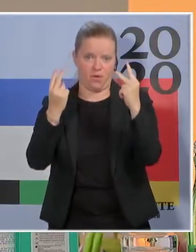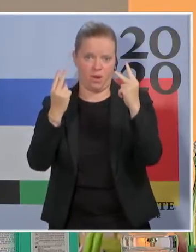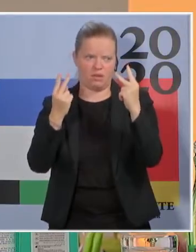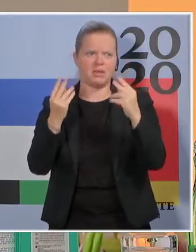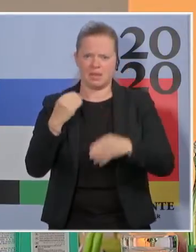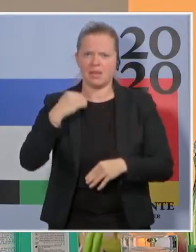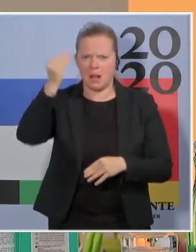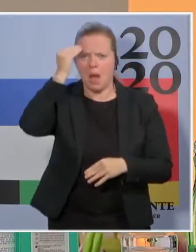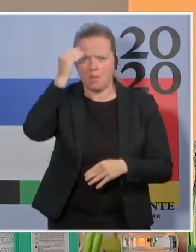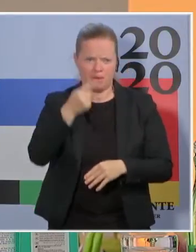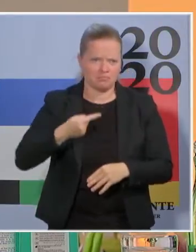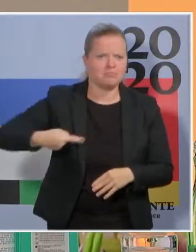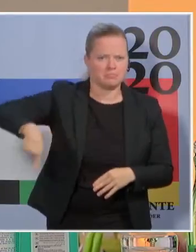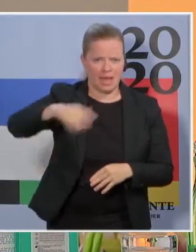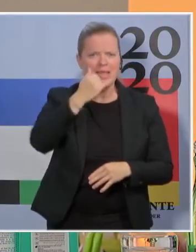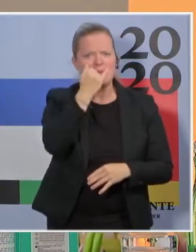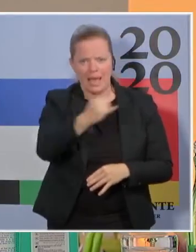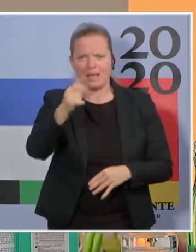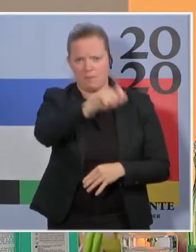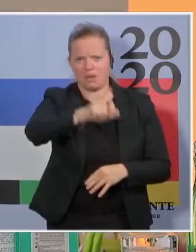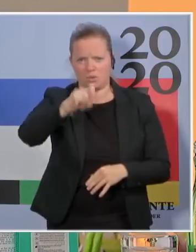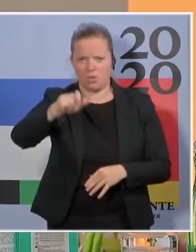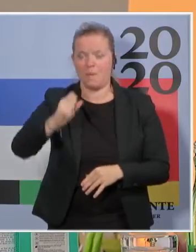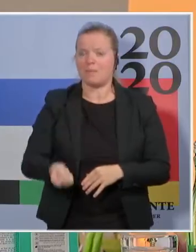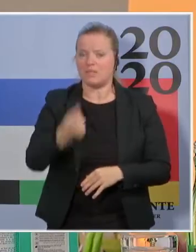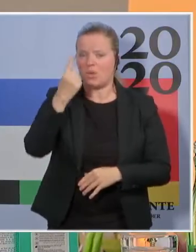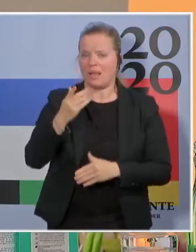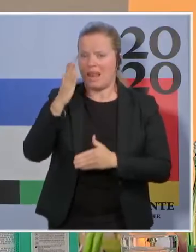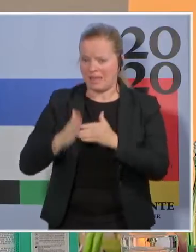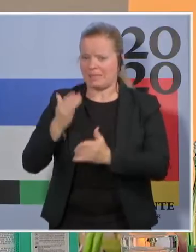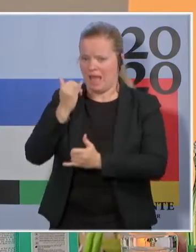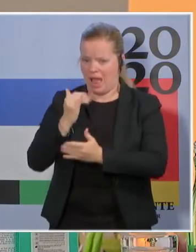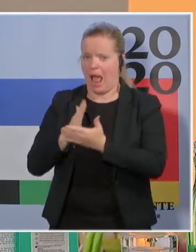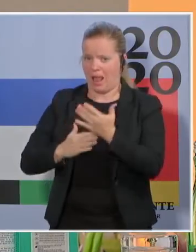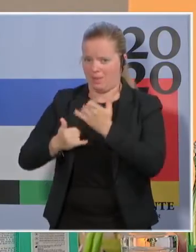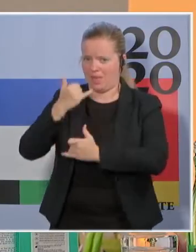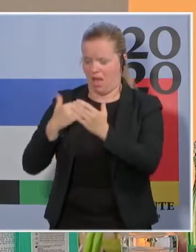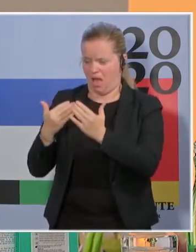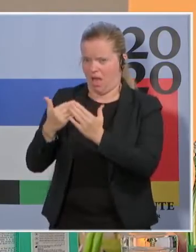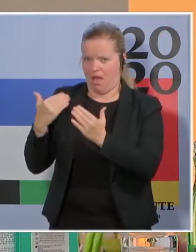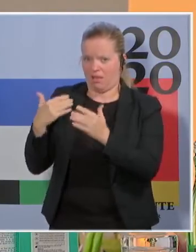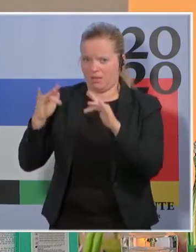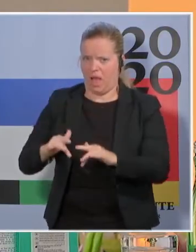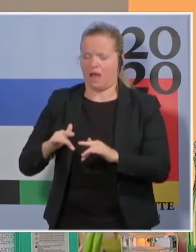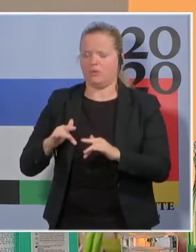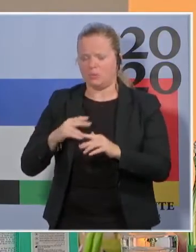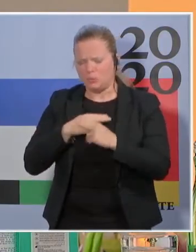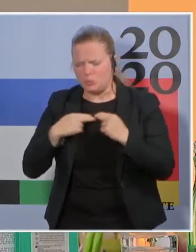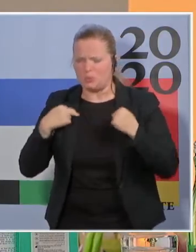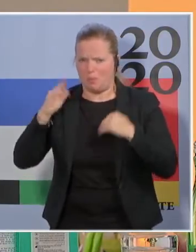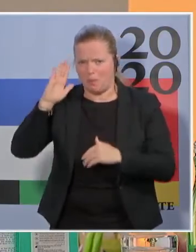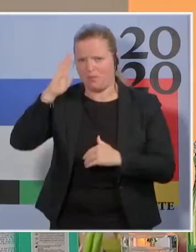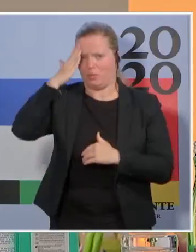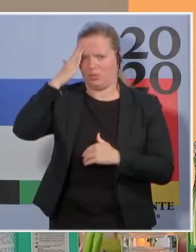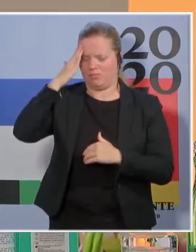ist jedem und jeder von uns gerade im letzten halben Jahr schmerzlich bewusst geworden. Denken Sie nur an die